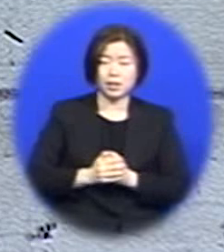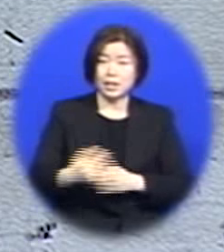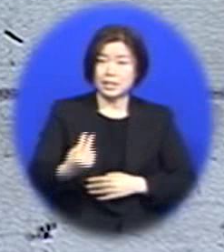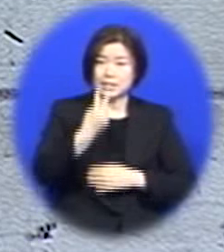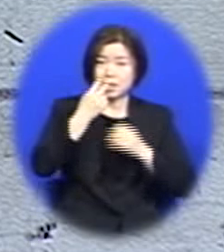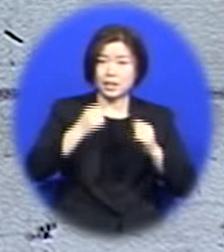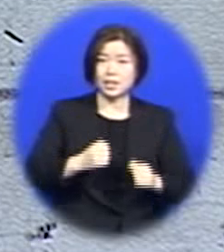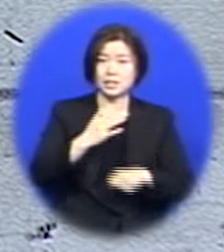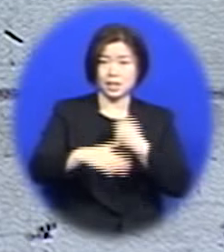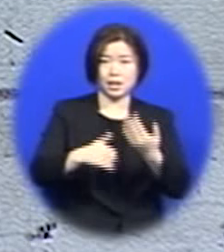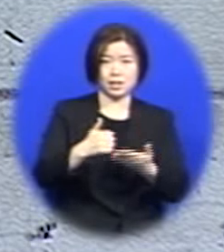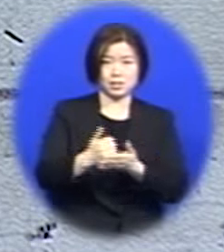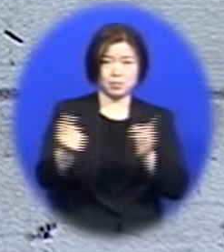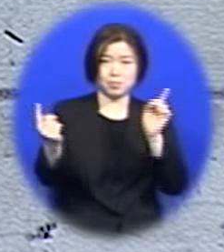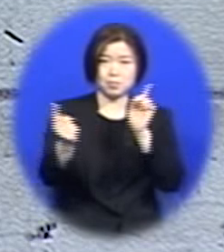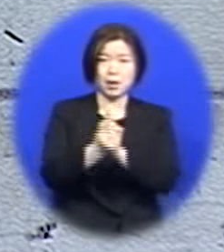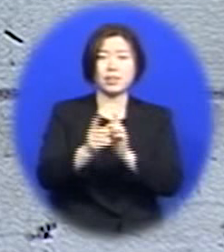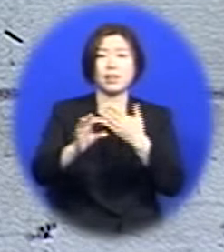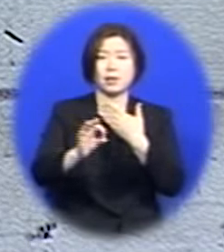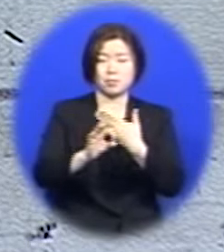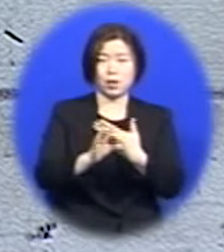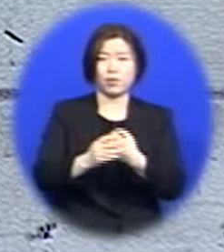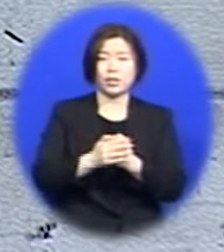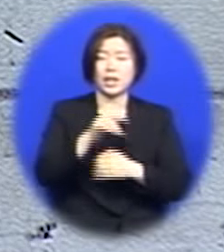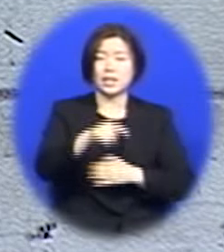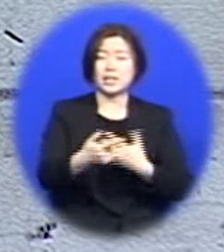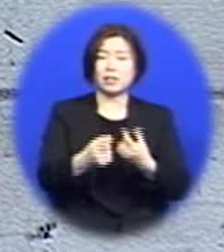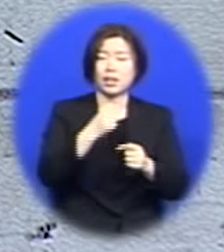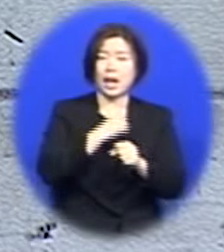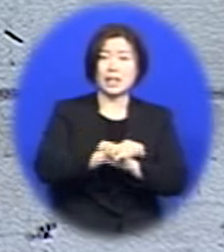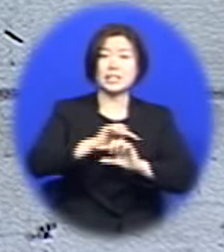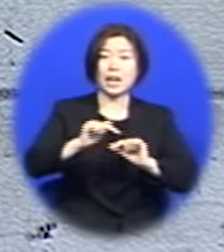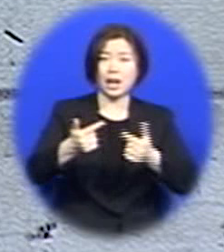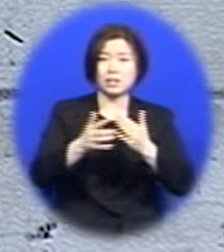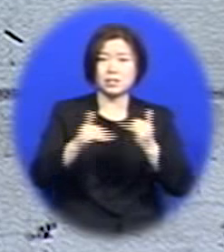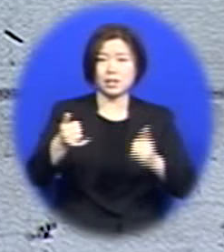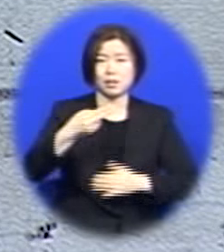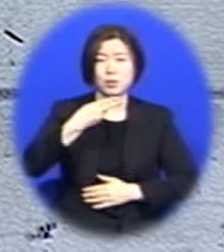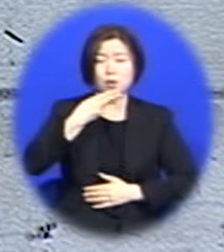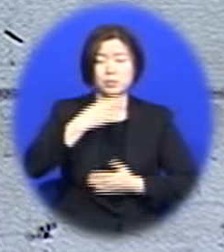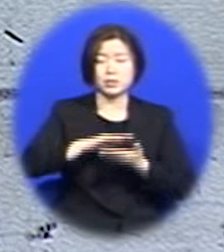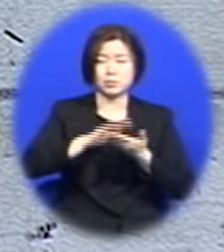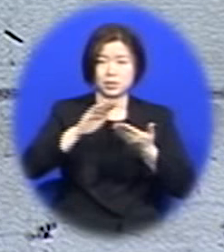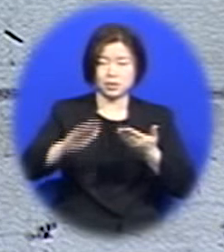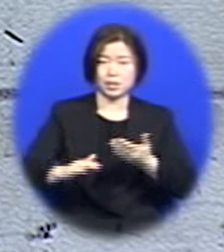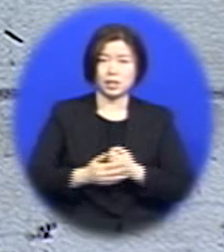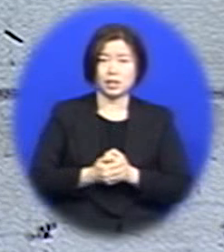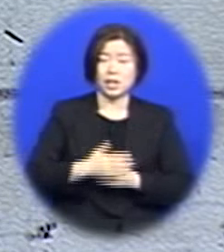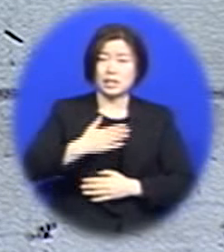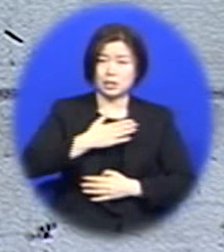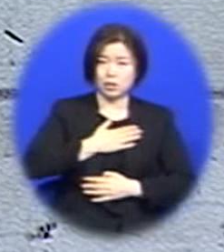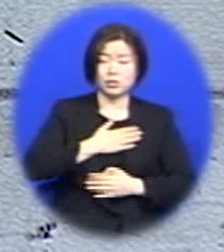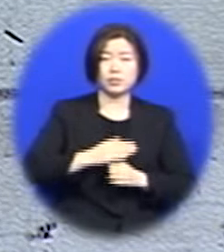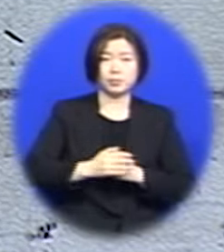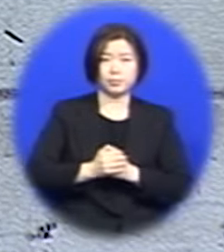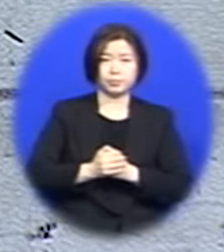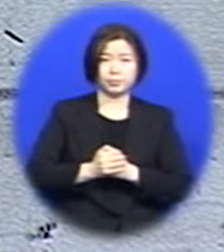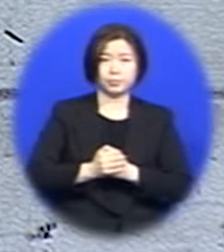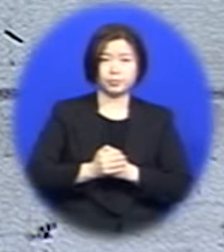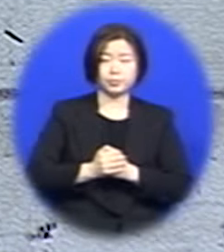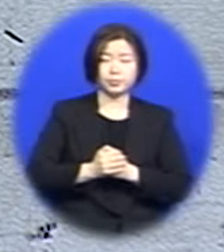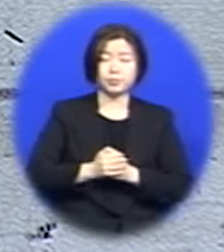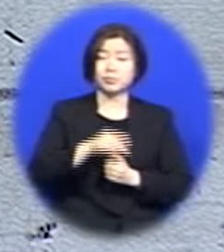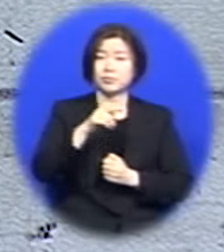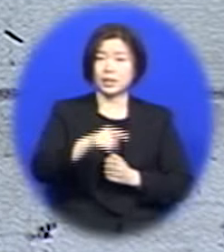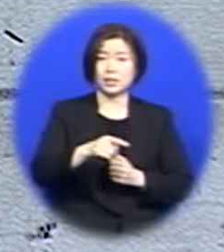살아계신 하나님을 만나면 그렇게 하지 않을 사람이 없습니다. 저는